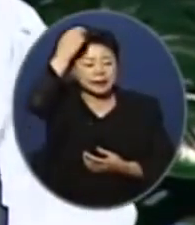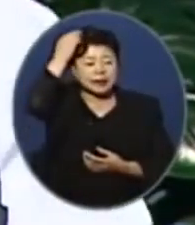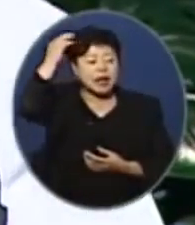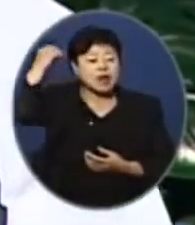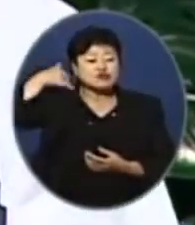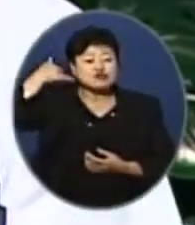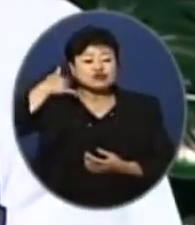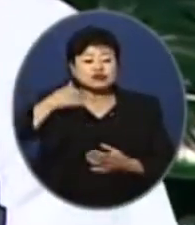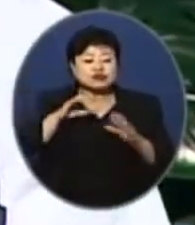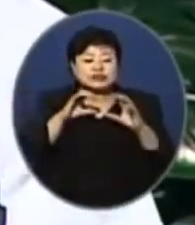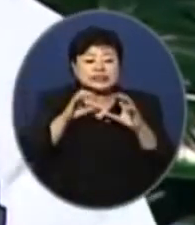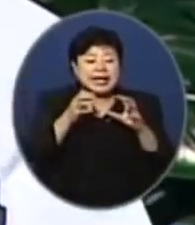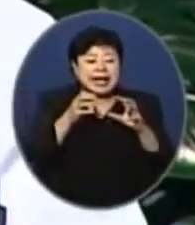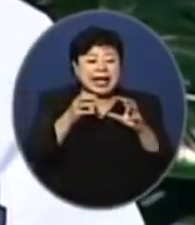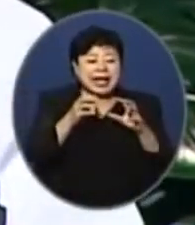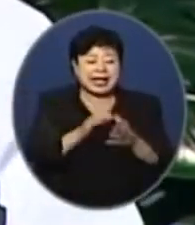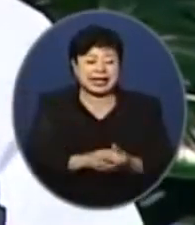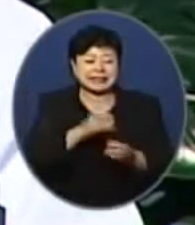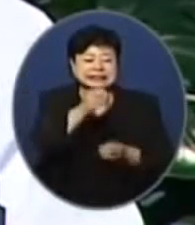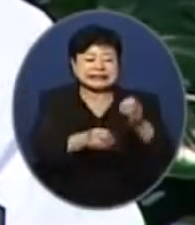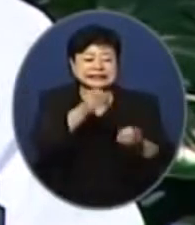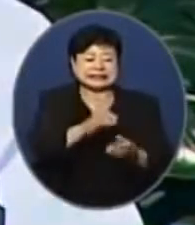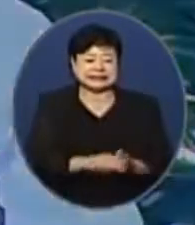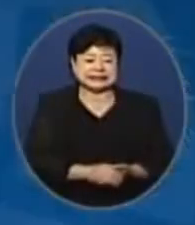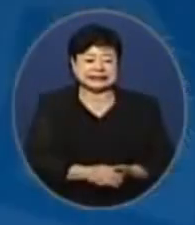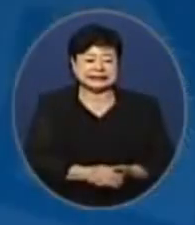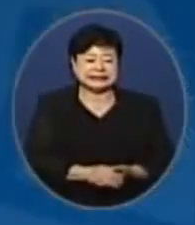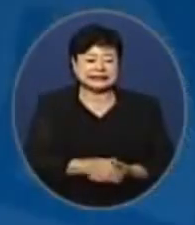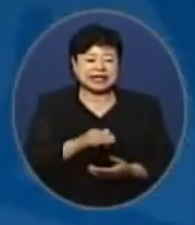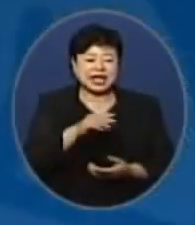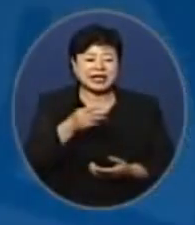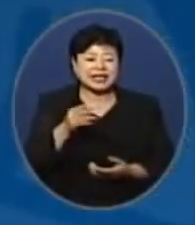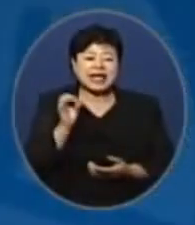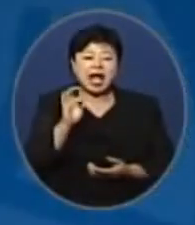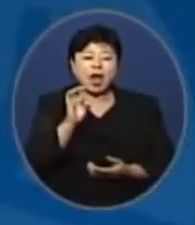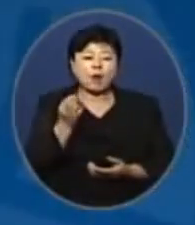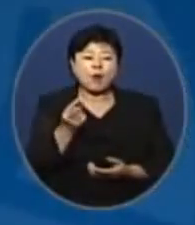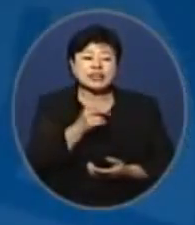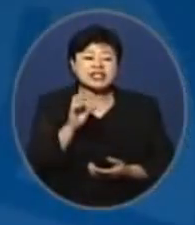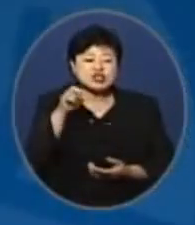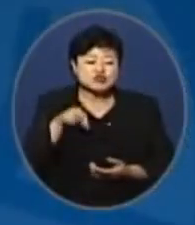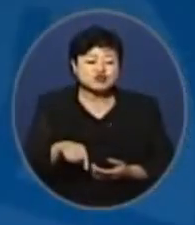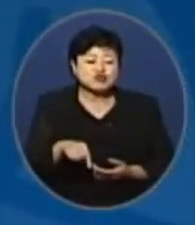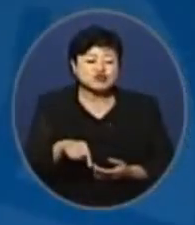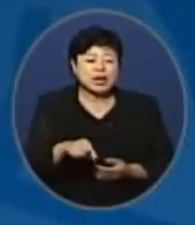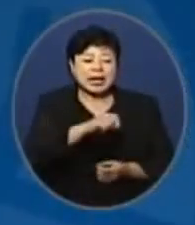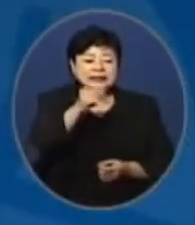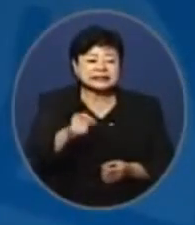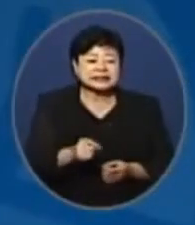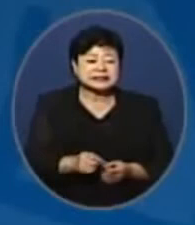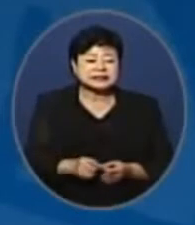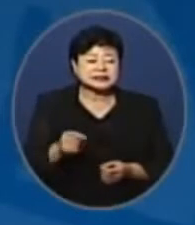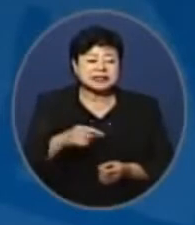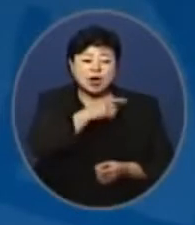중국의 작가이며 기자이며 시인인 랴오 이오 선생이 지은 붉은 하나님이라는 책이 있습니다. 이 책에